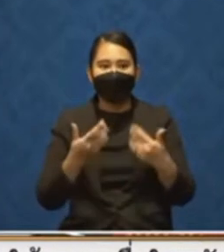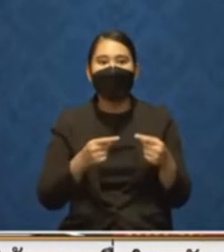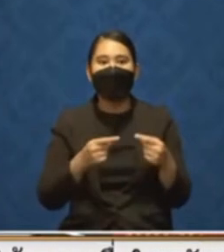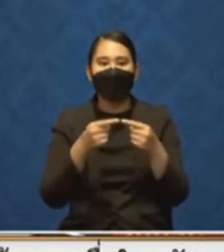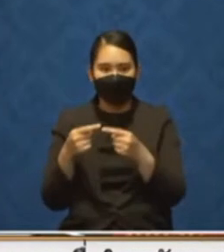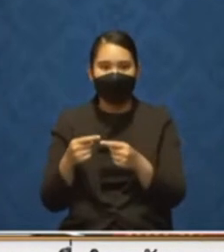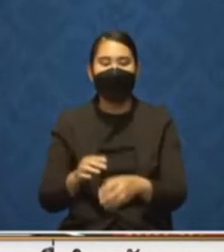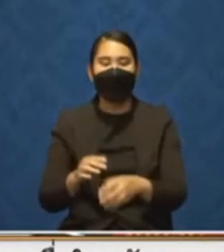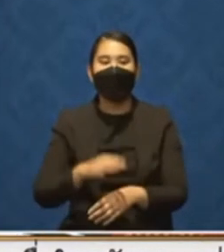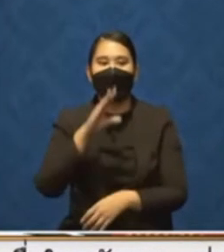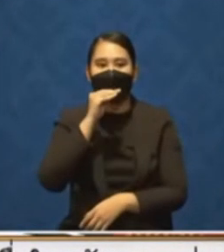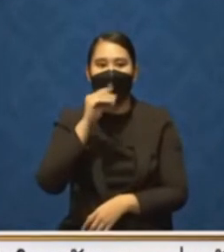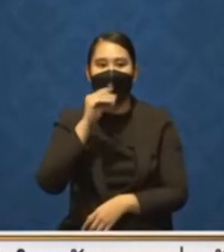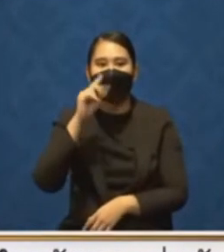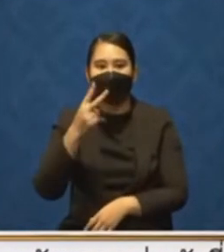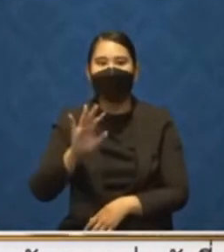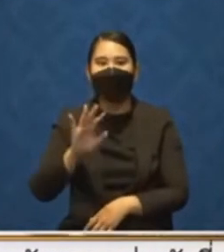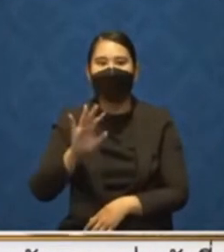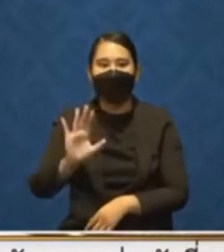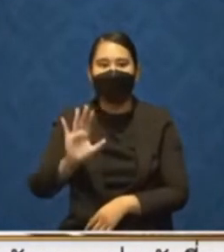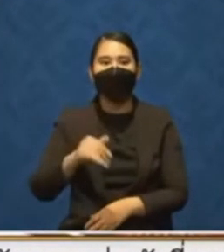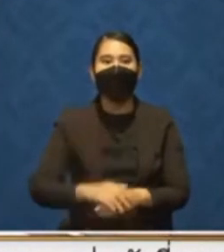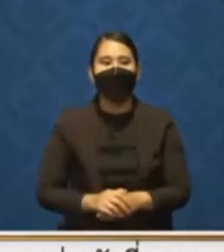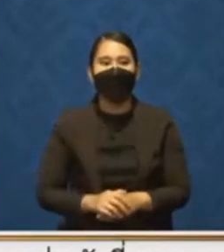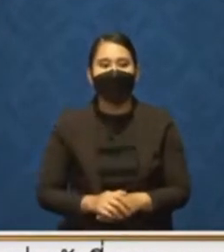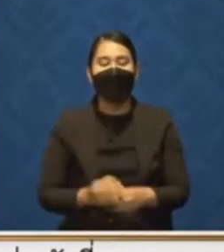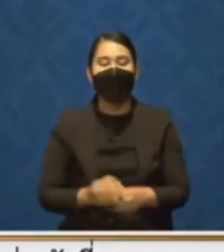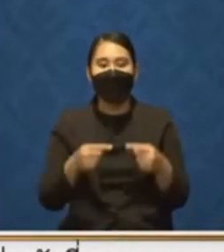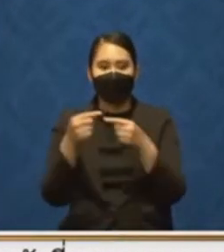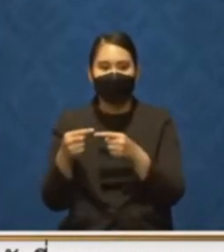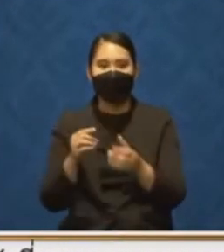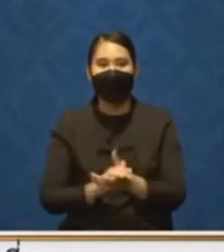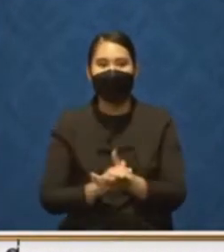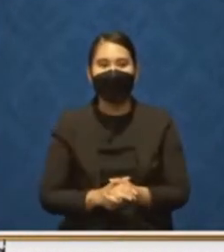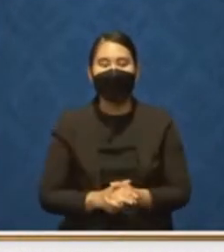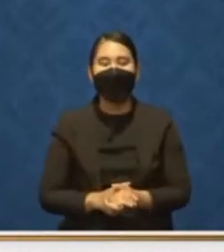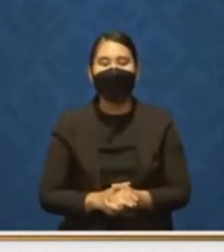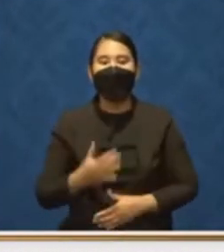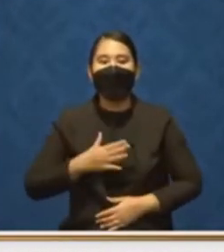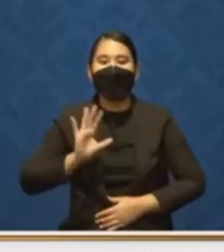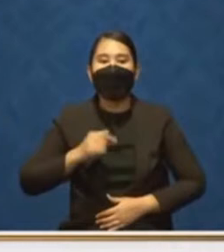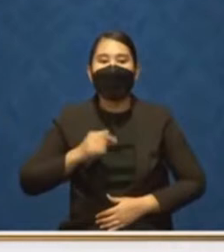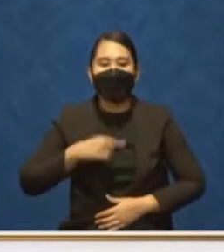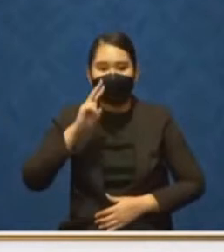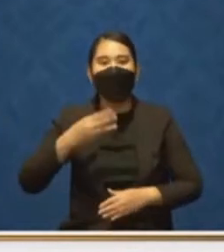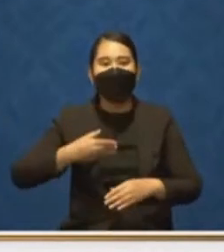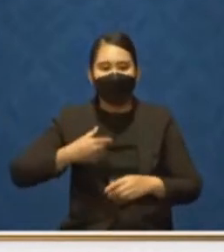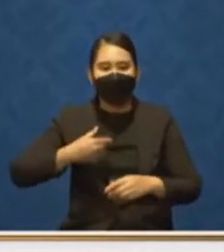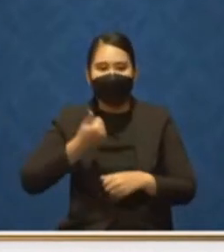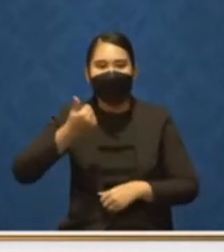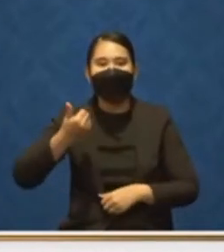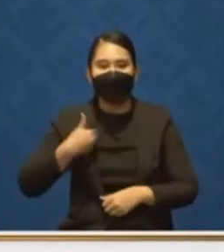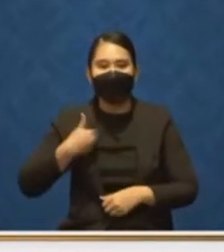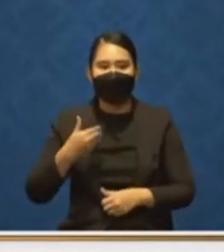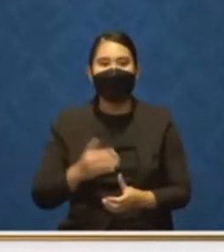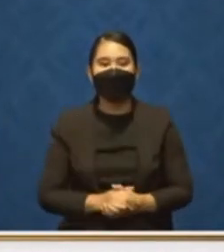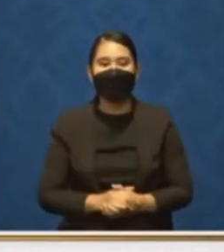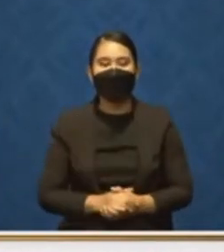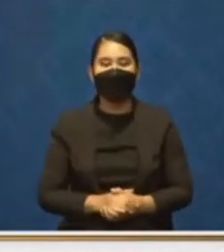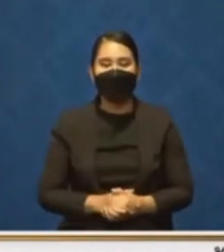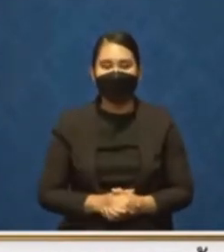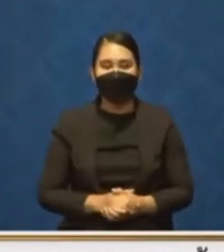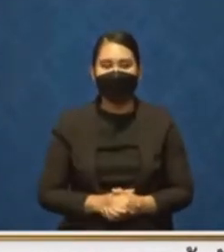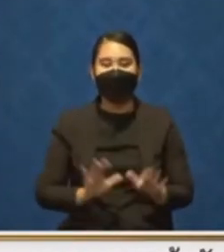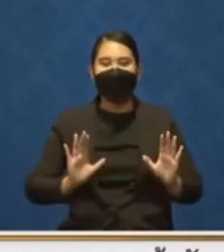เลยครับส้อมประเด็นแล้วครับกับตัวพี่ฟายคนก่อนเชิญต่อไม่ 3แน่นอนก็จะมีมากกว่านะครับกับเจอได้เรื่องต่อไปเลยครับกับ